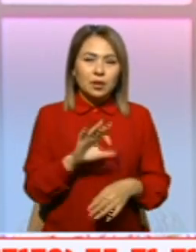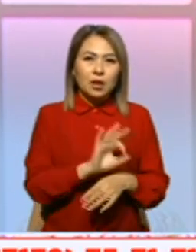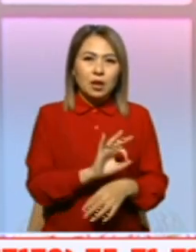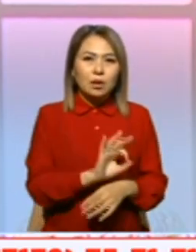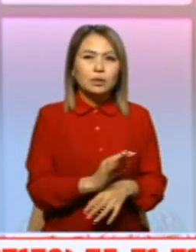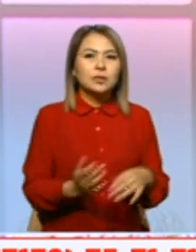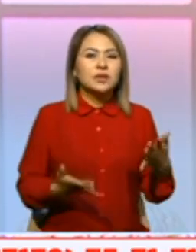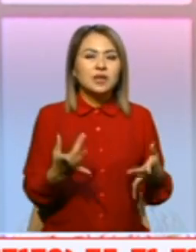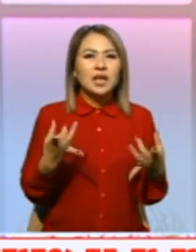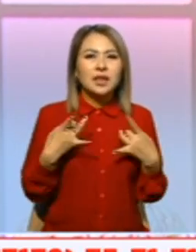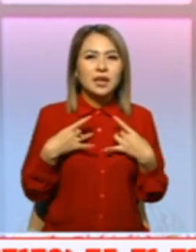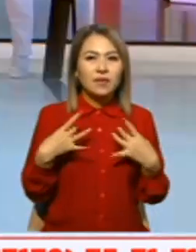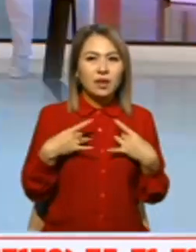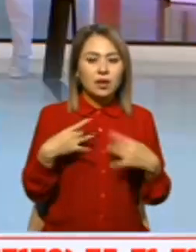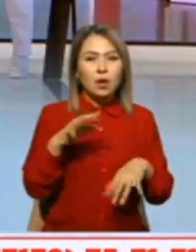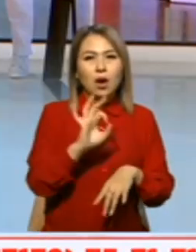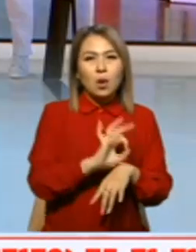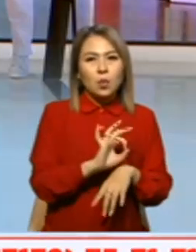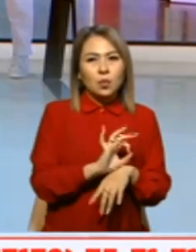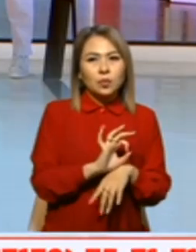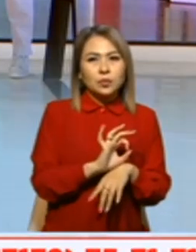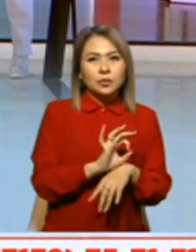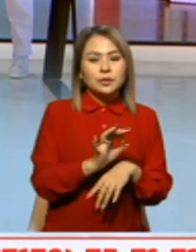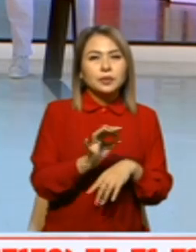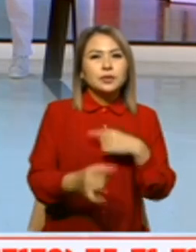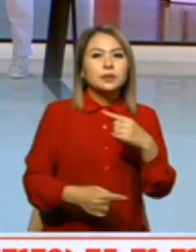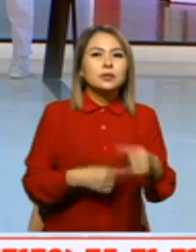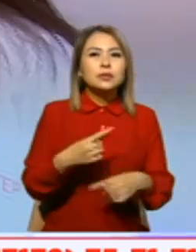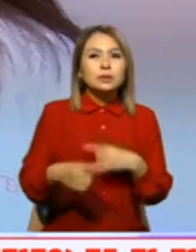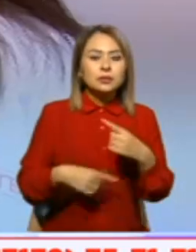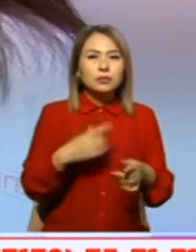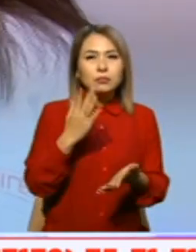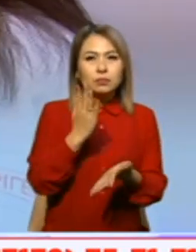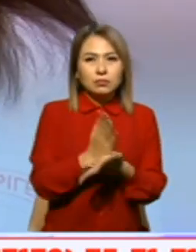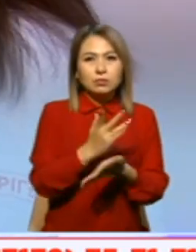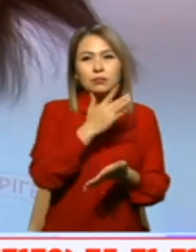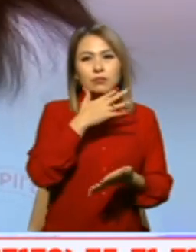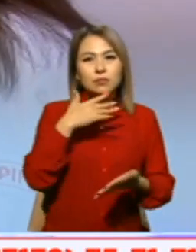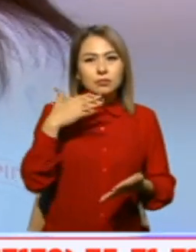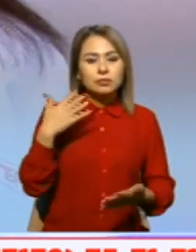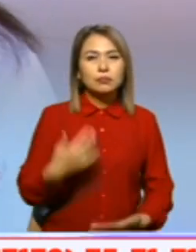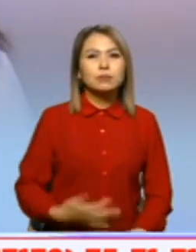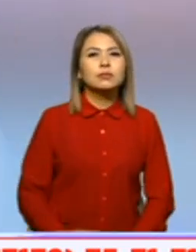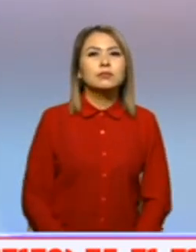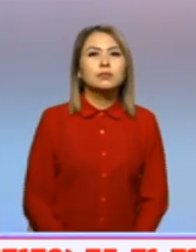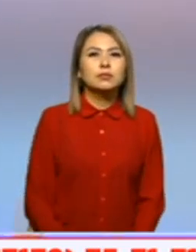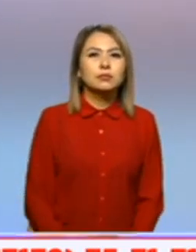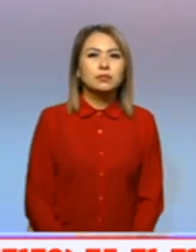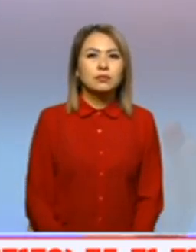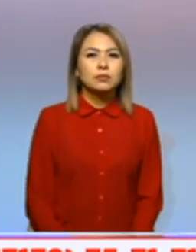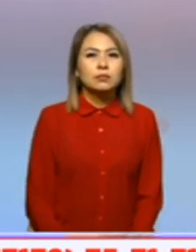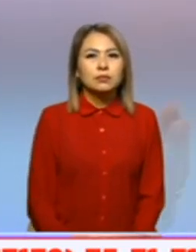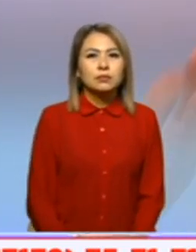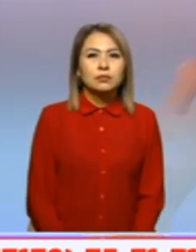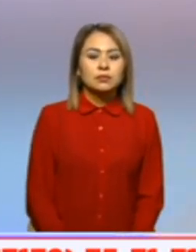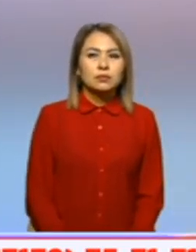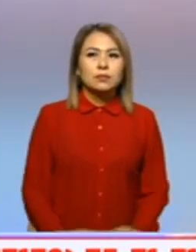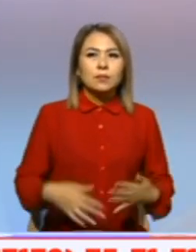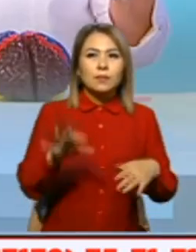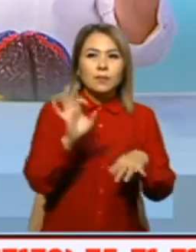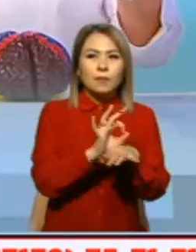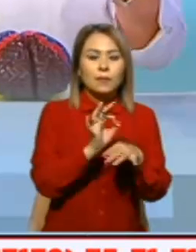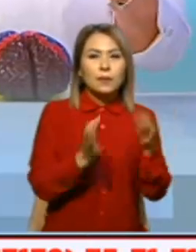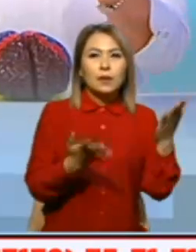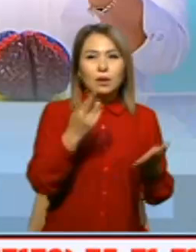да неврологиялық аурулармен, тұқым қуалайтын аурулармен туатын балалар көп, иә? Иә. Енді тұқым қуалайтын аурулардың ішіне